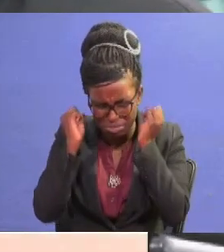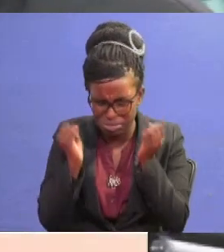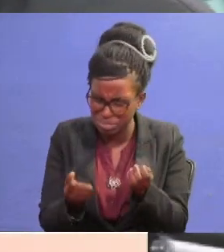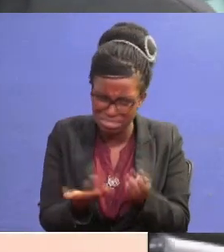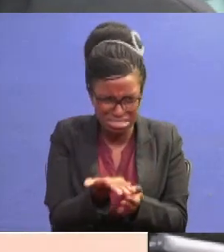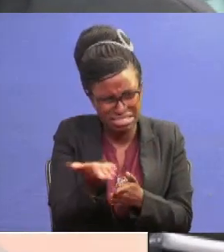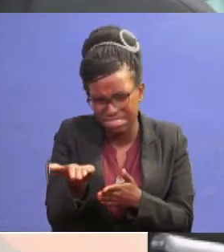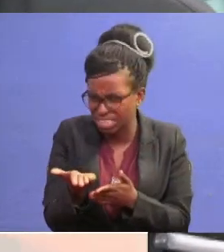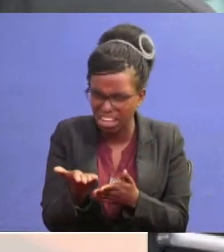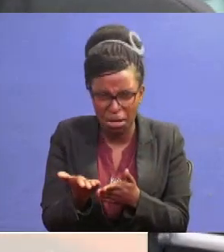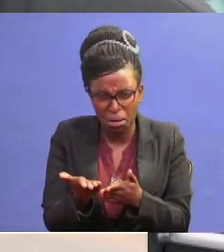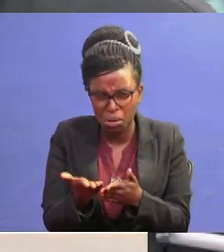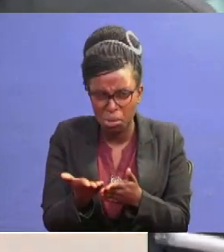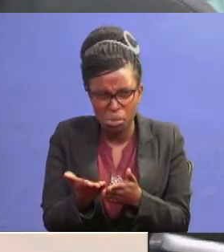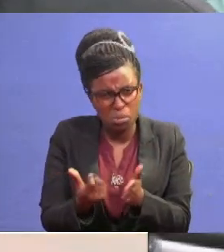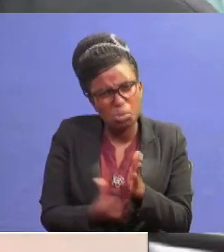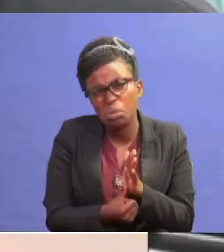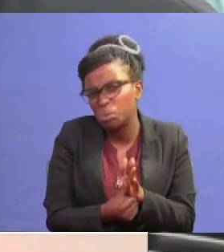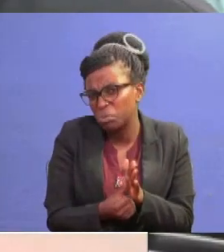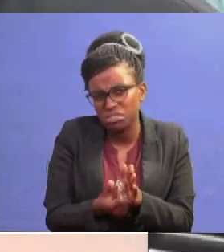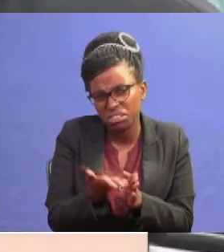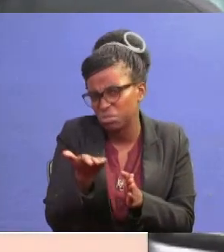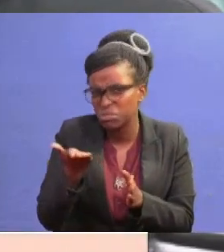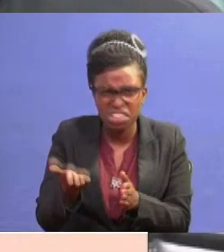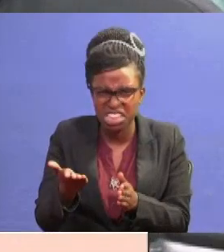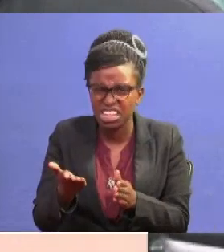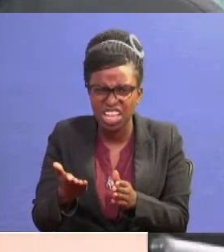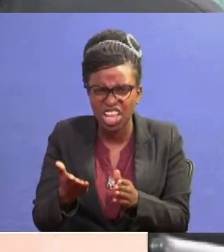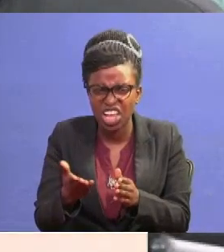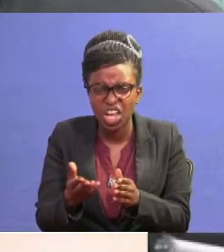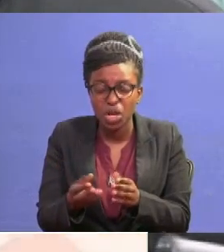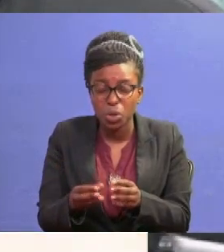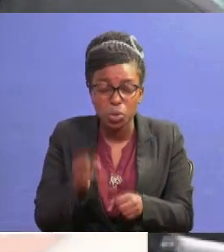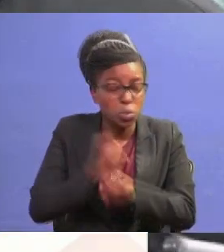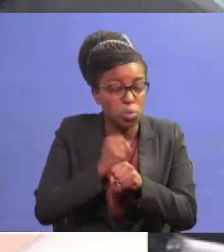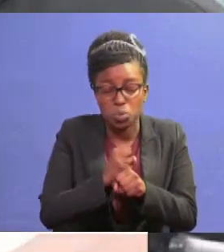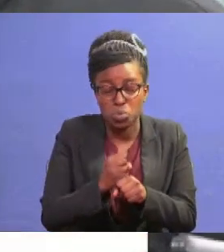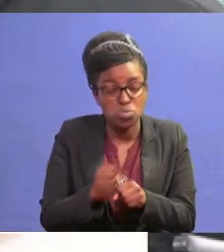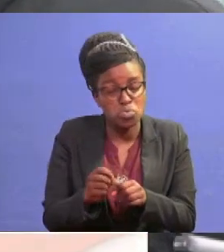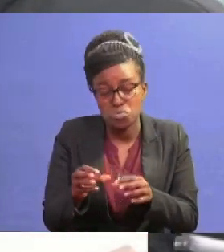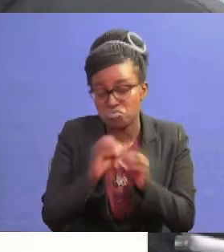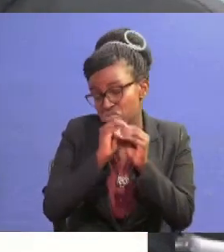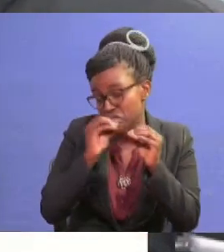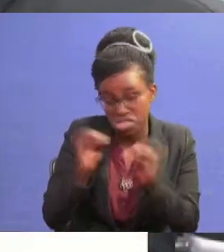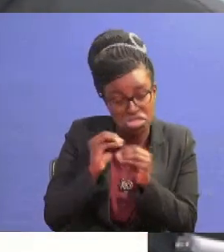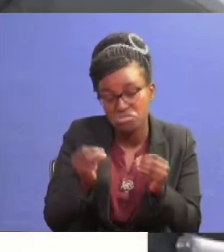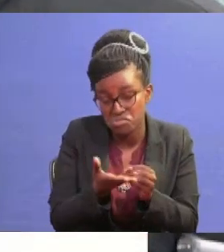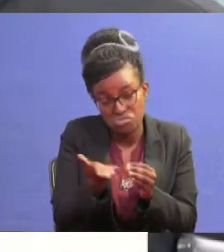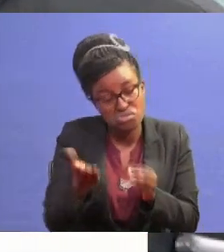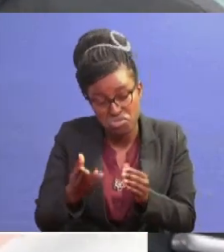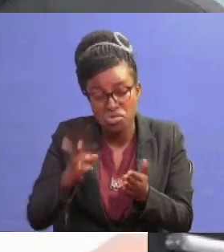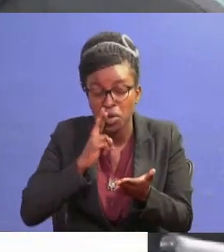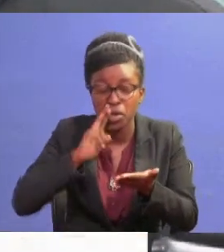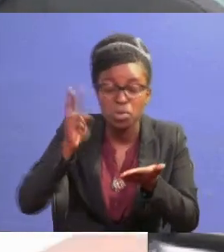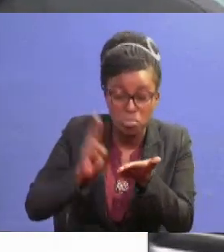yoyote. Hatujapewa ripoti yoyote kutoka pande zote, kwa mzee wa kijiji, kwa chifu, kwa subchifu, hatujapokea ripoti yoyote kwamba yule ni